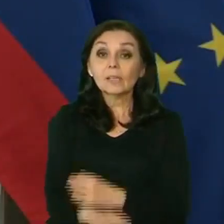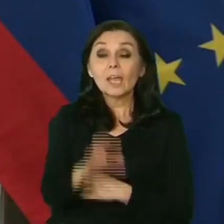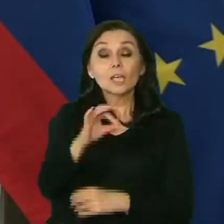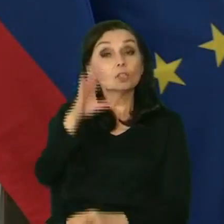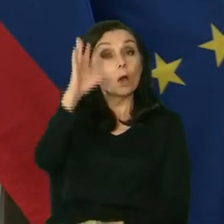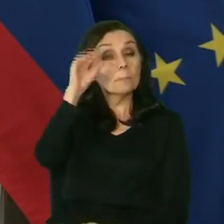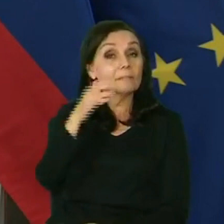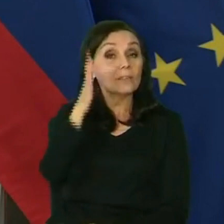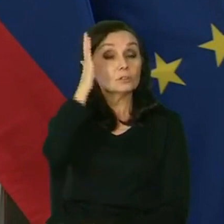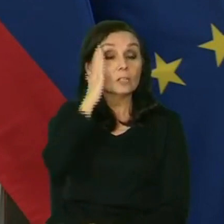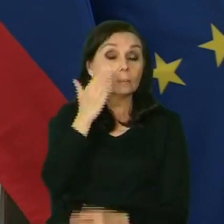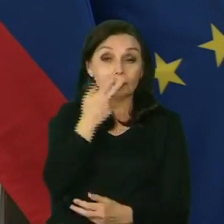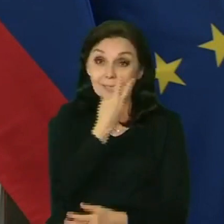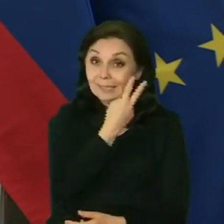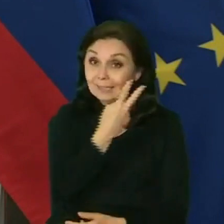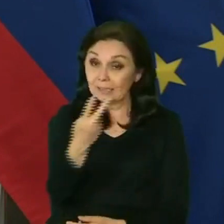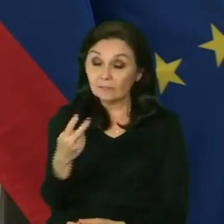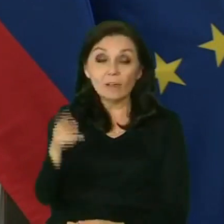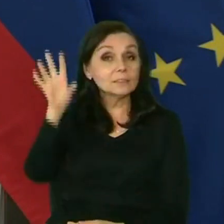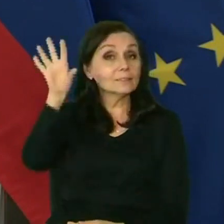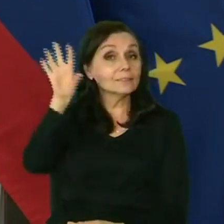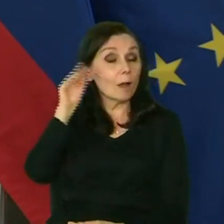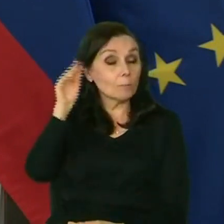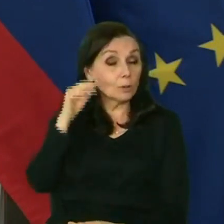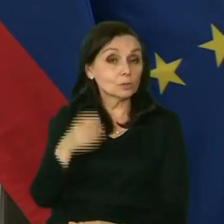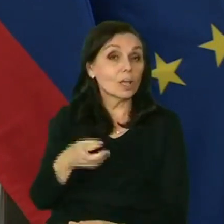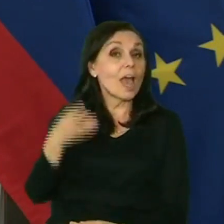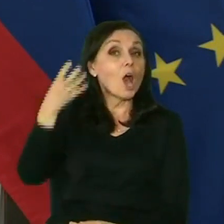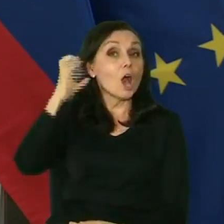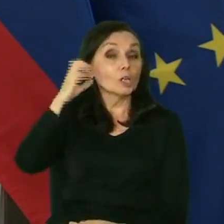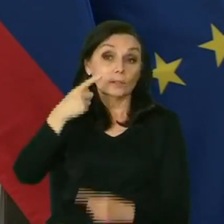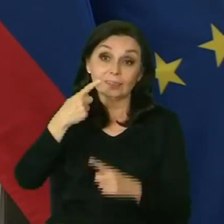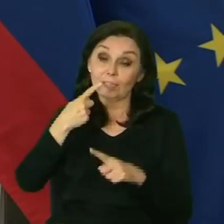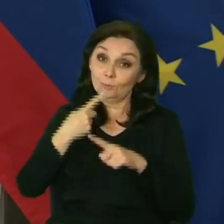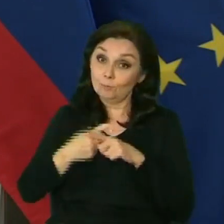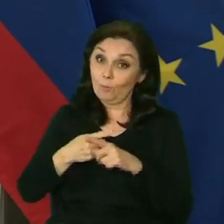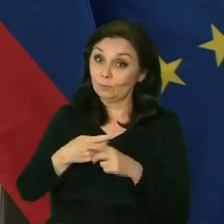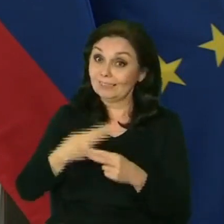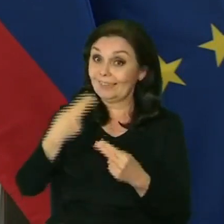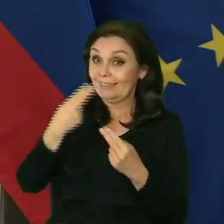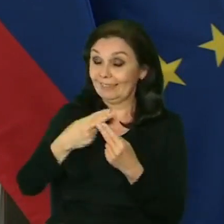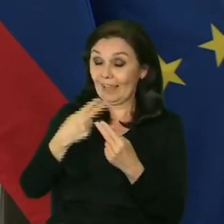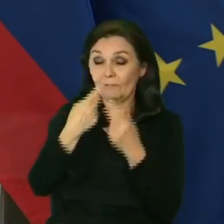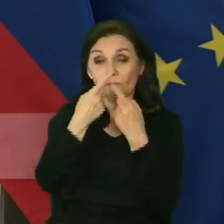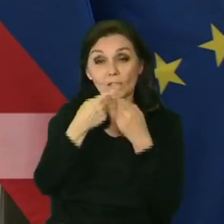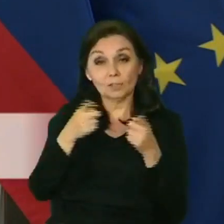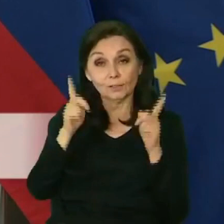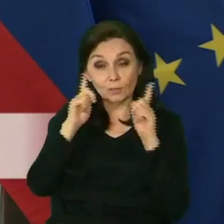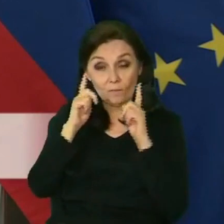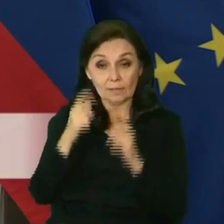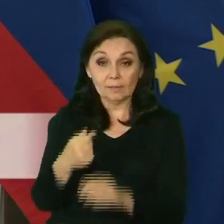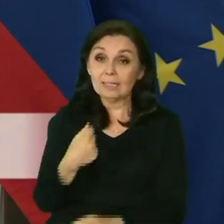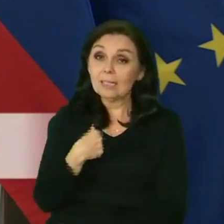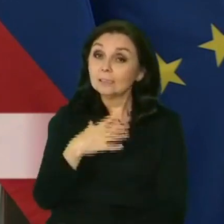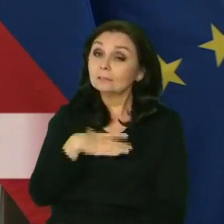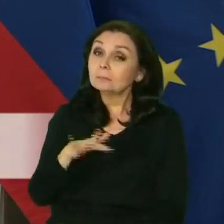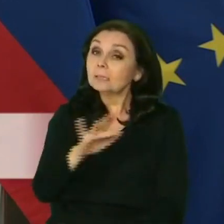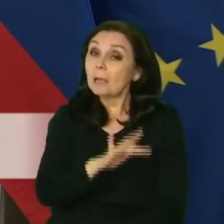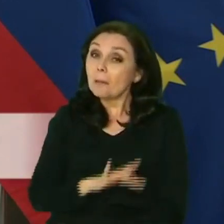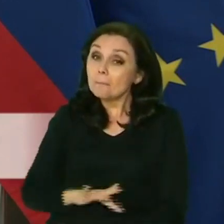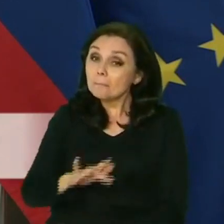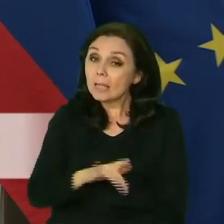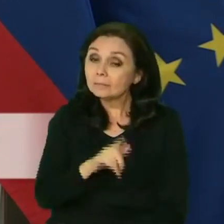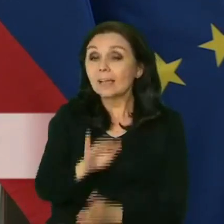Dobrý večer, milí diváci a poslucháči rozhlasu a televízie Slovenska. Dovolte, aby som sa vám z tohto miesta